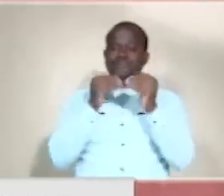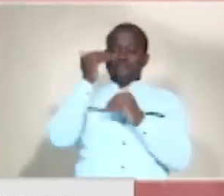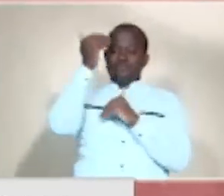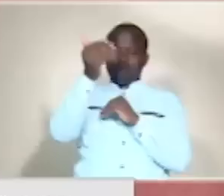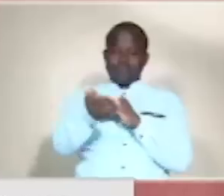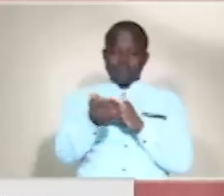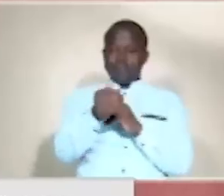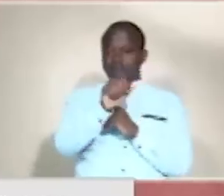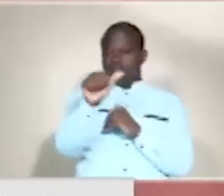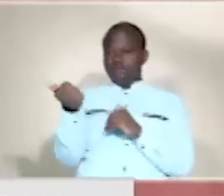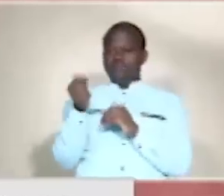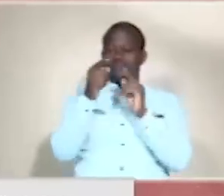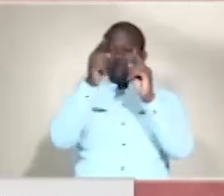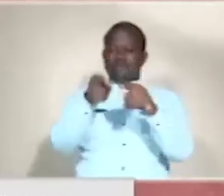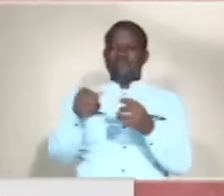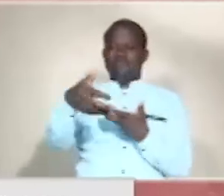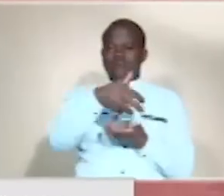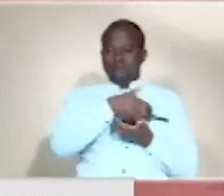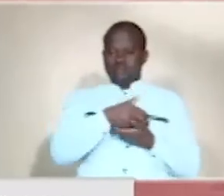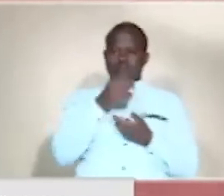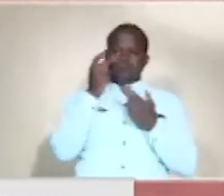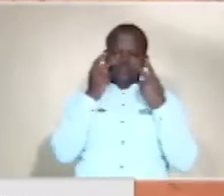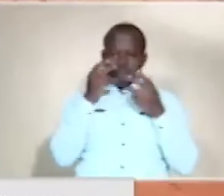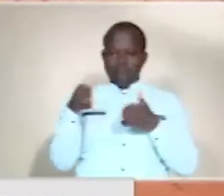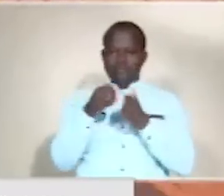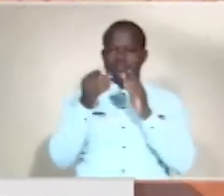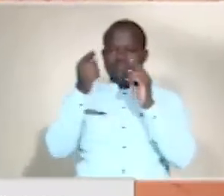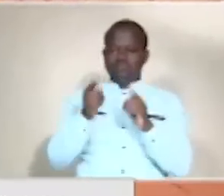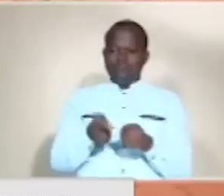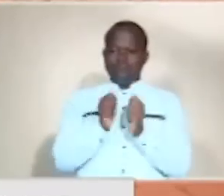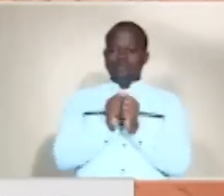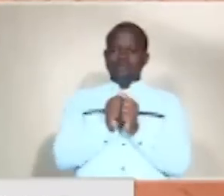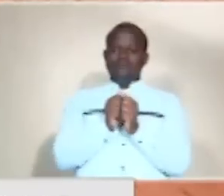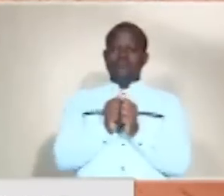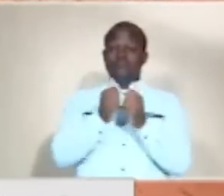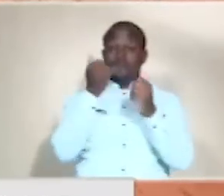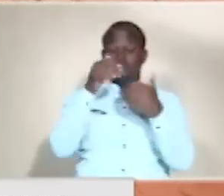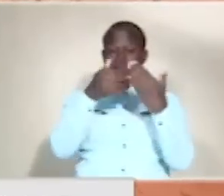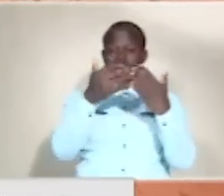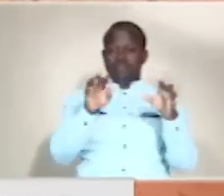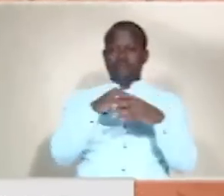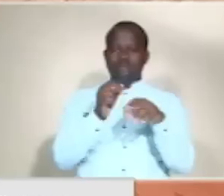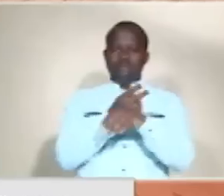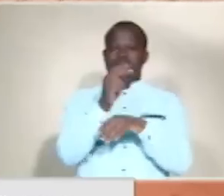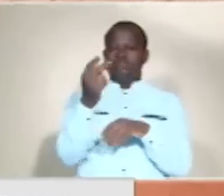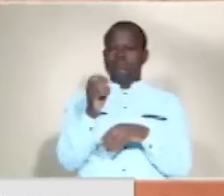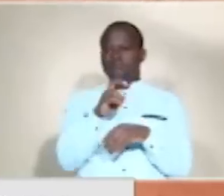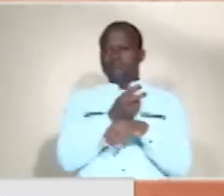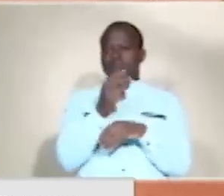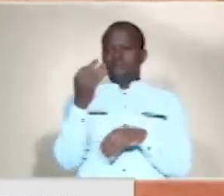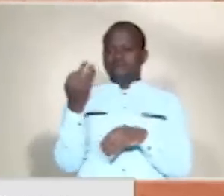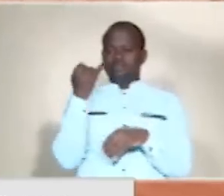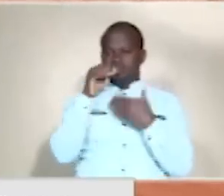na za zindi zatinyaga umuhanda kuza kuduhahira zizabona umuhanda zizi. Nimba uyu muhanda nk'umazemo amasaha 3 kaburimbo